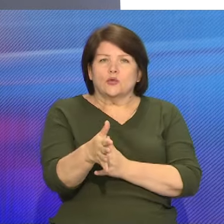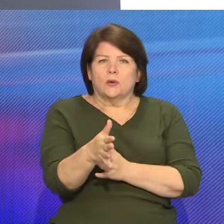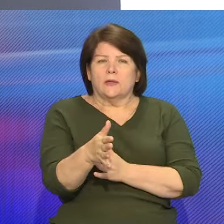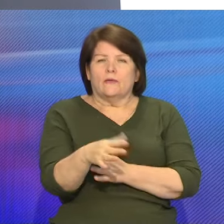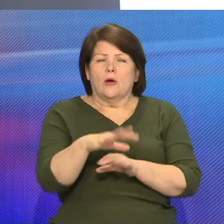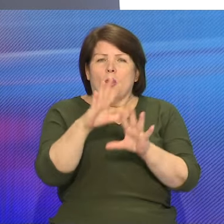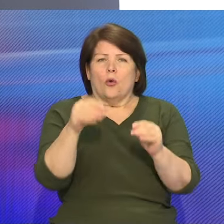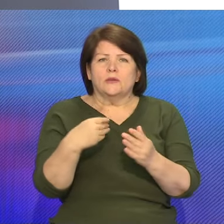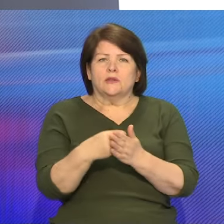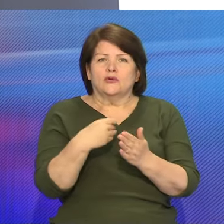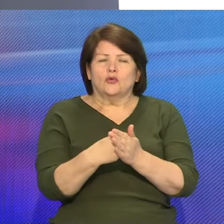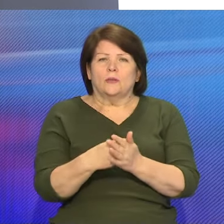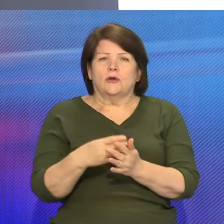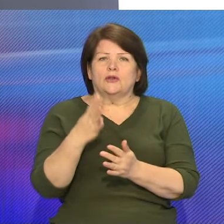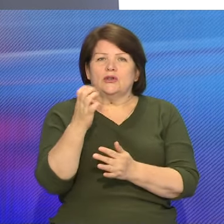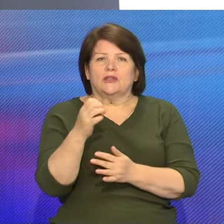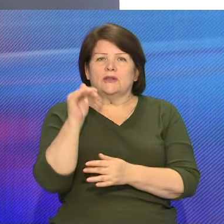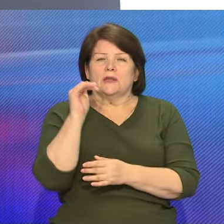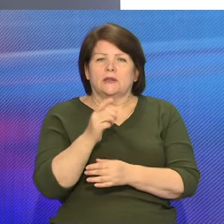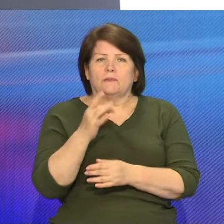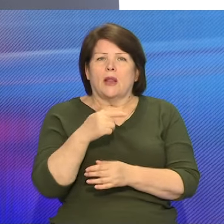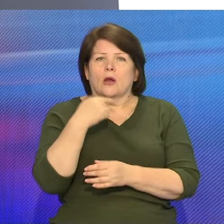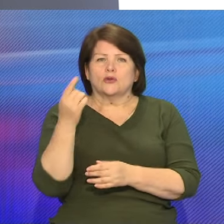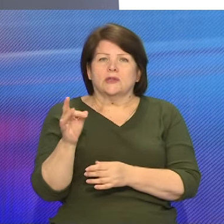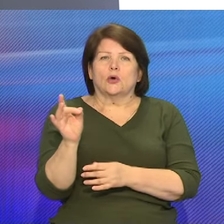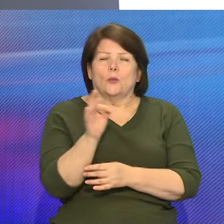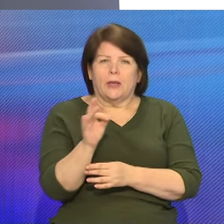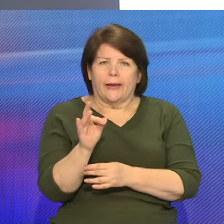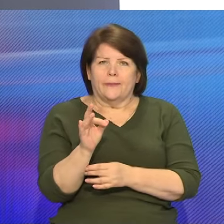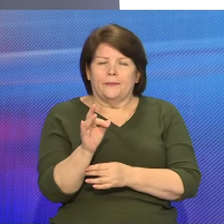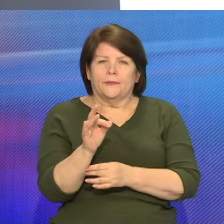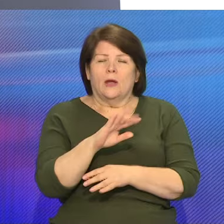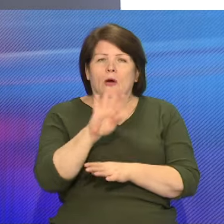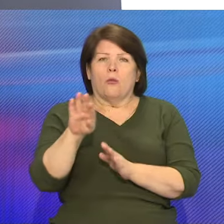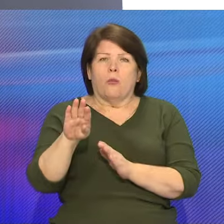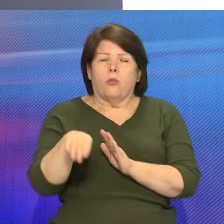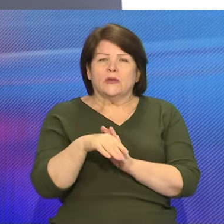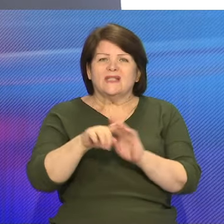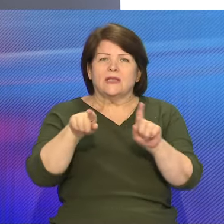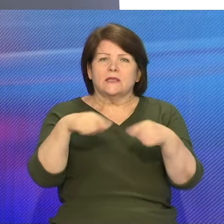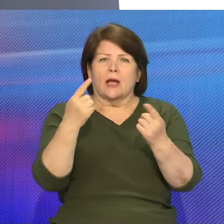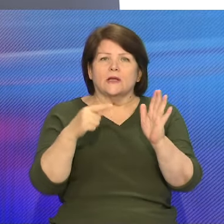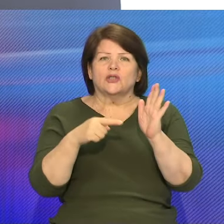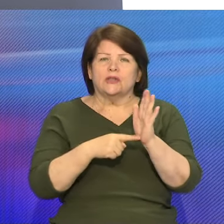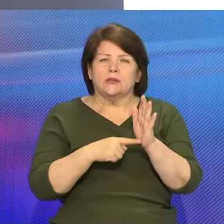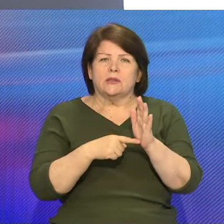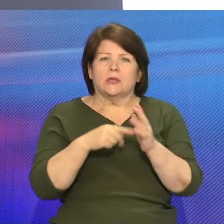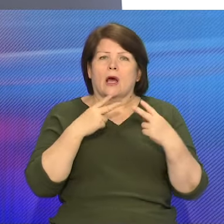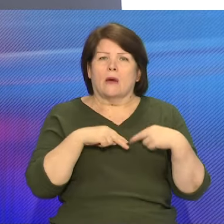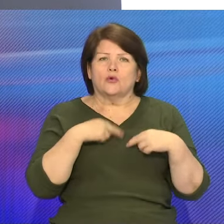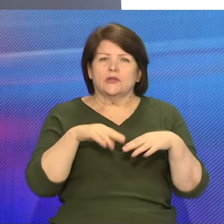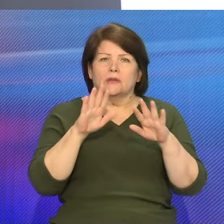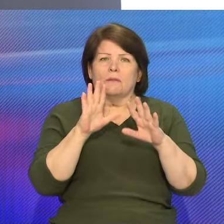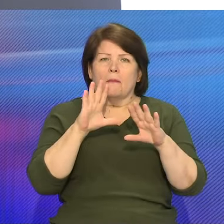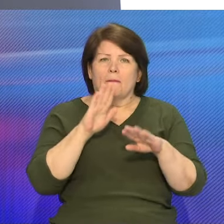в общей сумме порядка 400 тысяч белорусских рублей под создание 6 6 рабочих мест. И в том